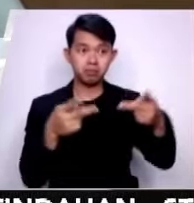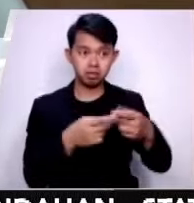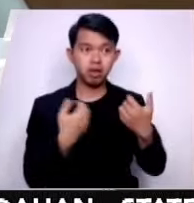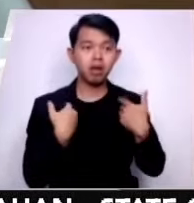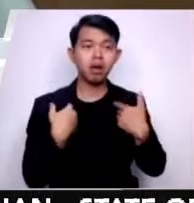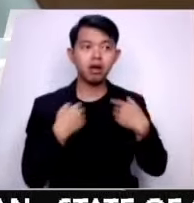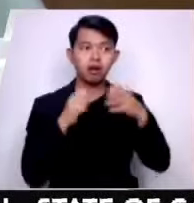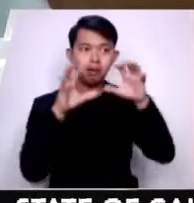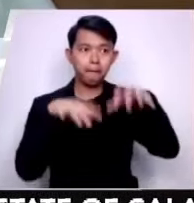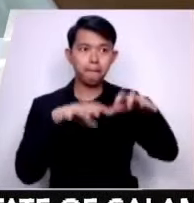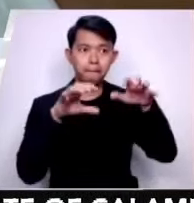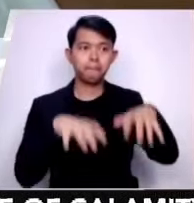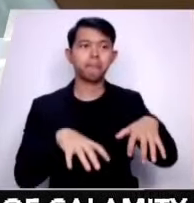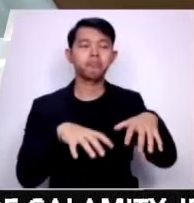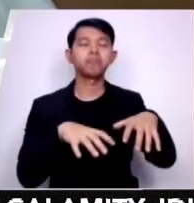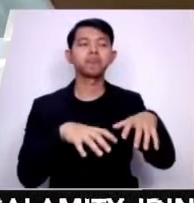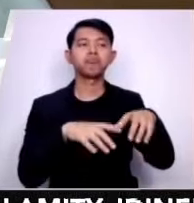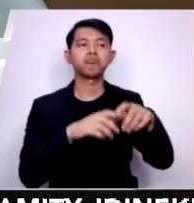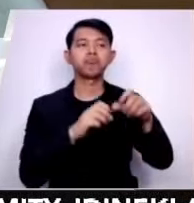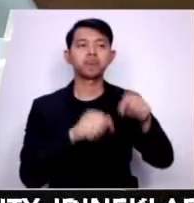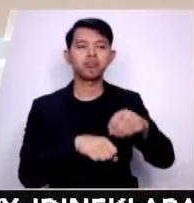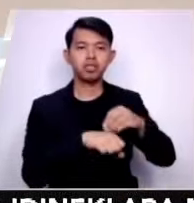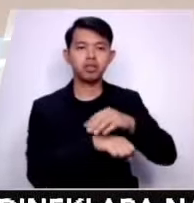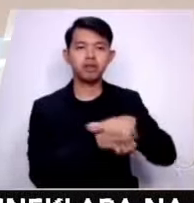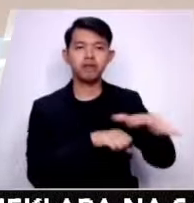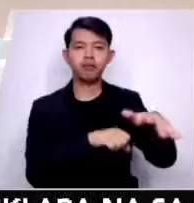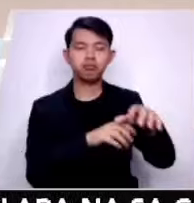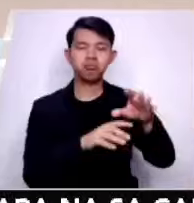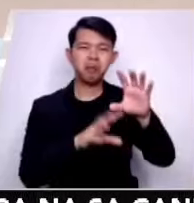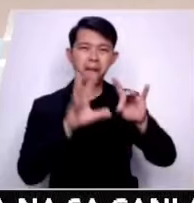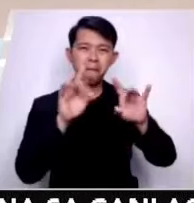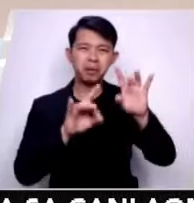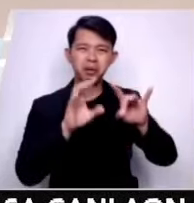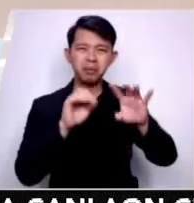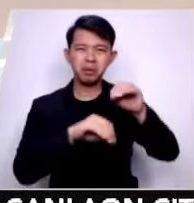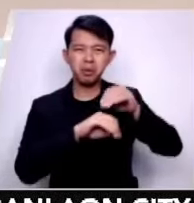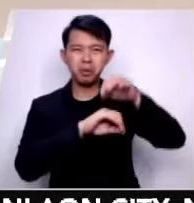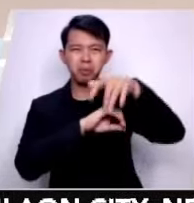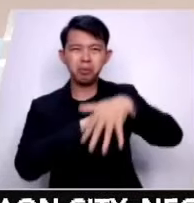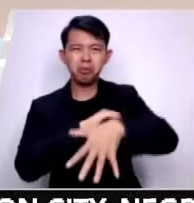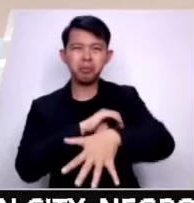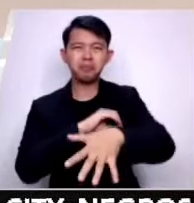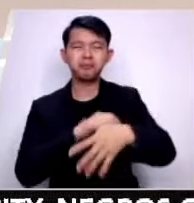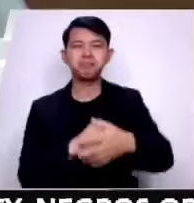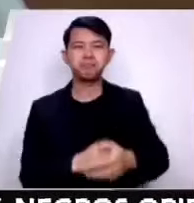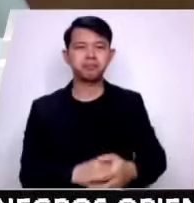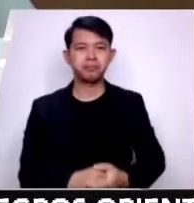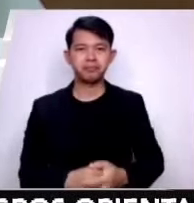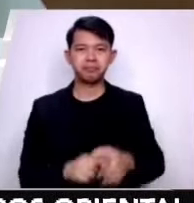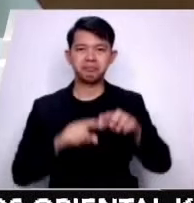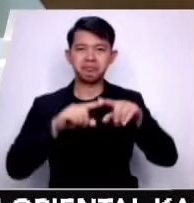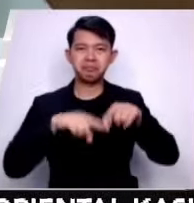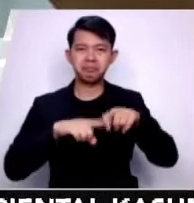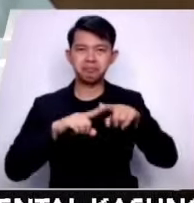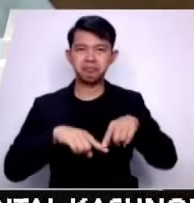ibaba nito at magkaroon ng maputik na baha. Depende sa kung mangyayari ay kakayod pa sila